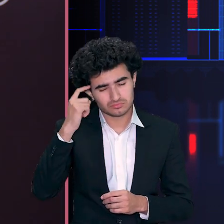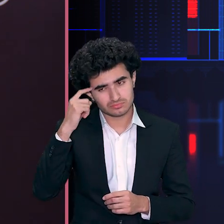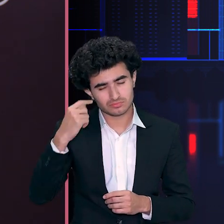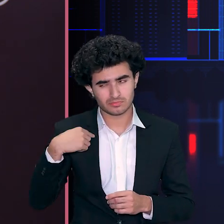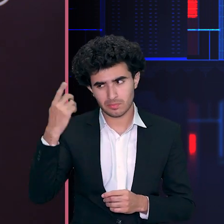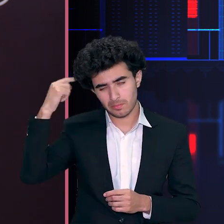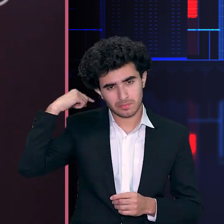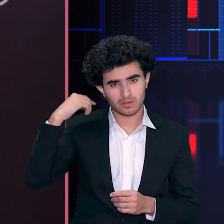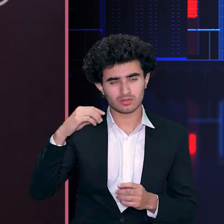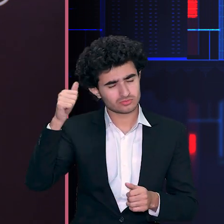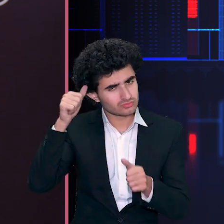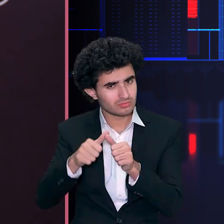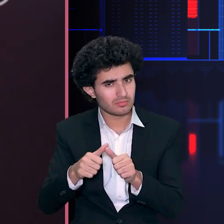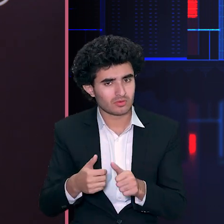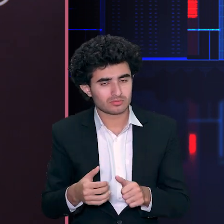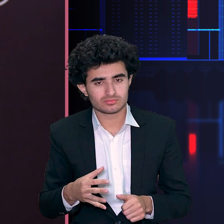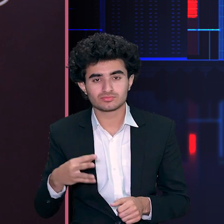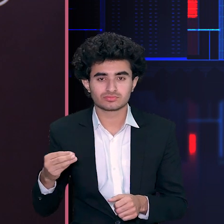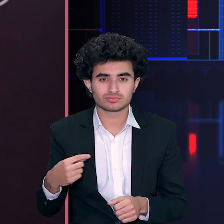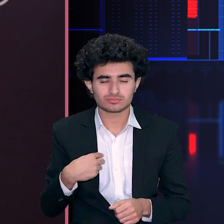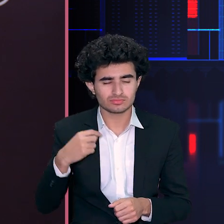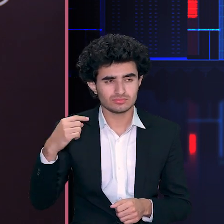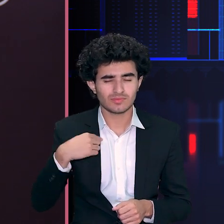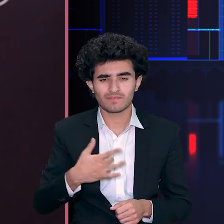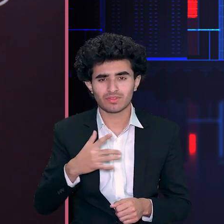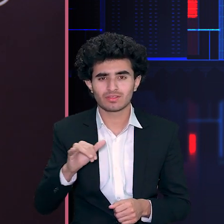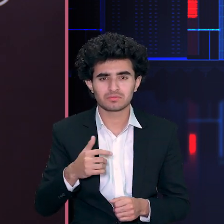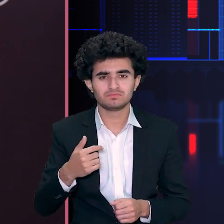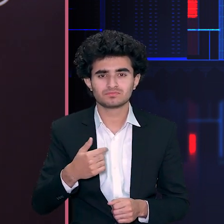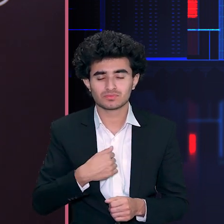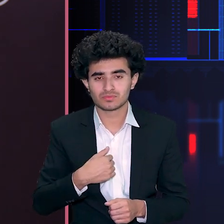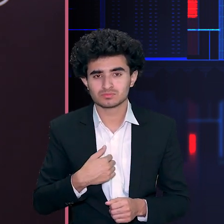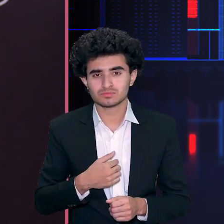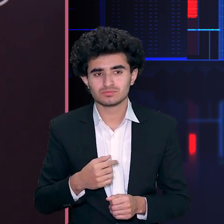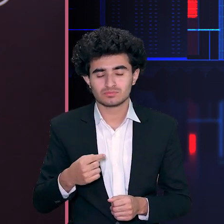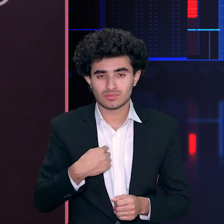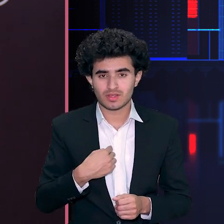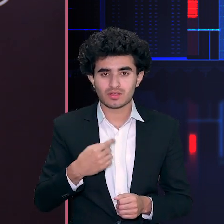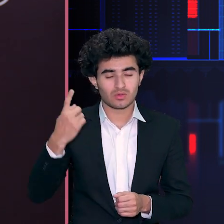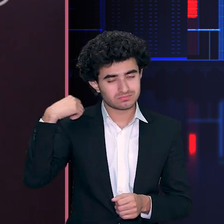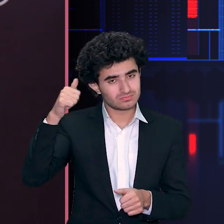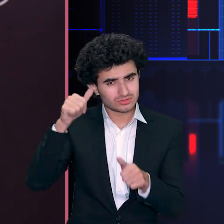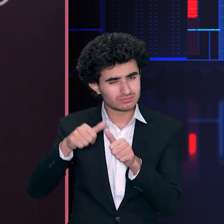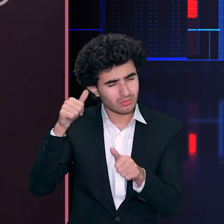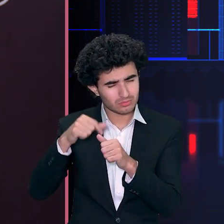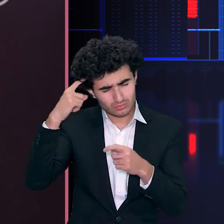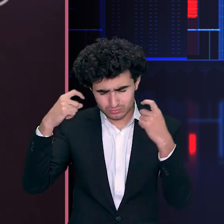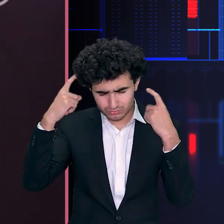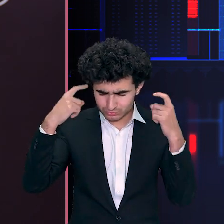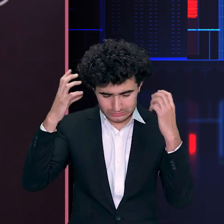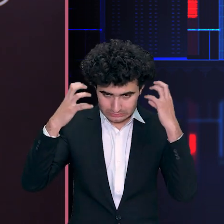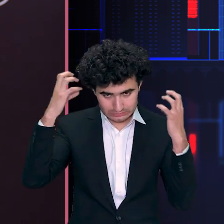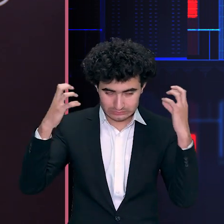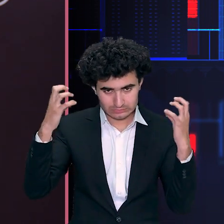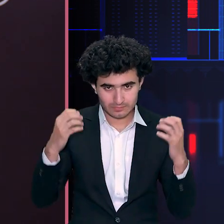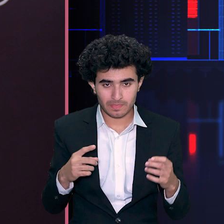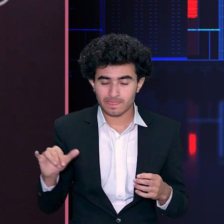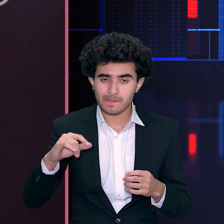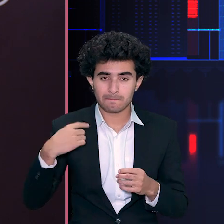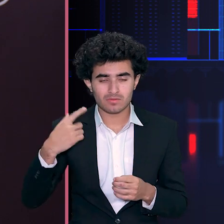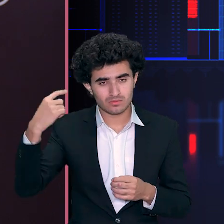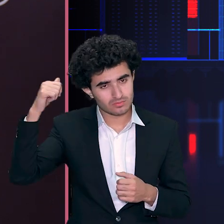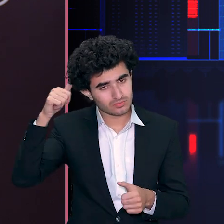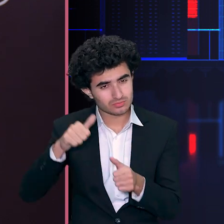تھا، اور مجھے ایسے لگتا تھا کہ میں یعنی میں انہی یادوں میں چلا جاتا ہوں، جیسے کہ میرے پاسٹ کی یادیں